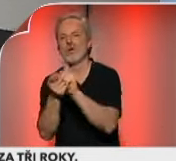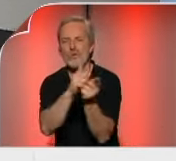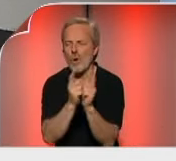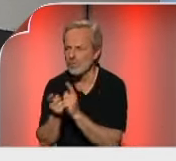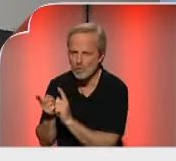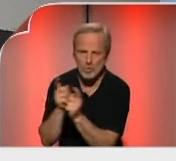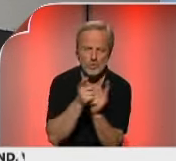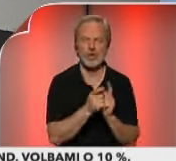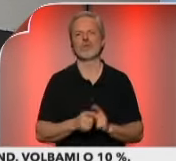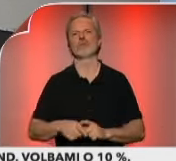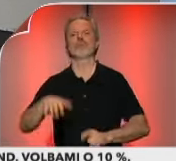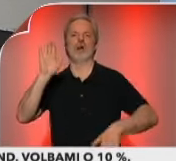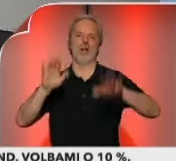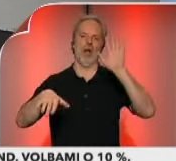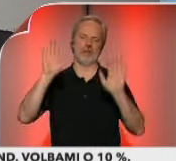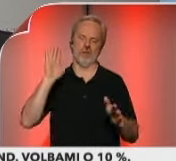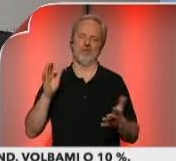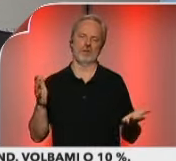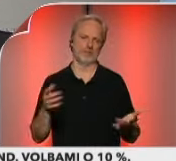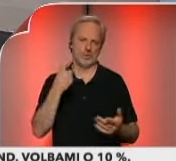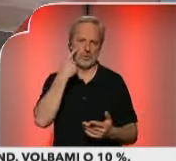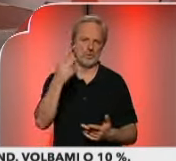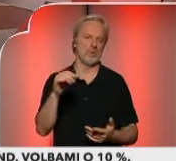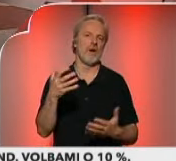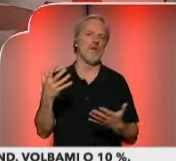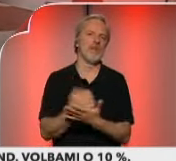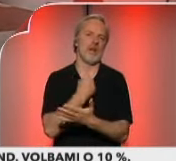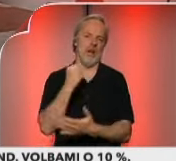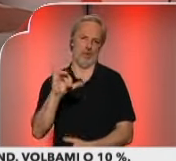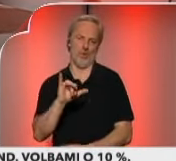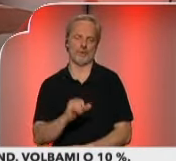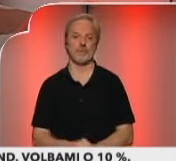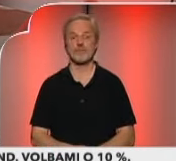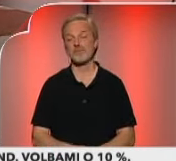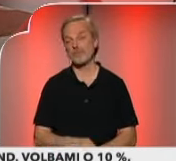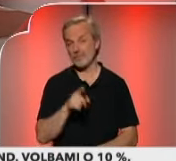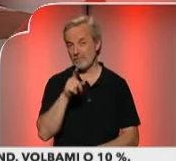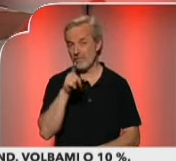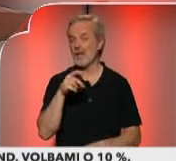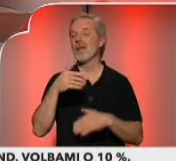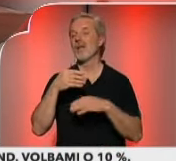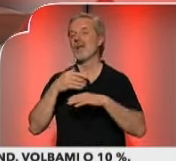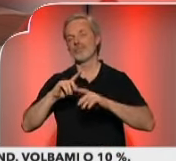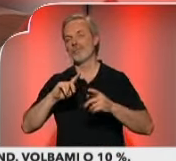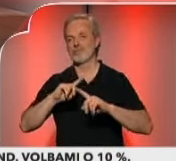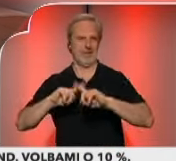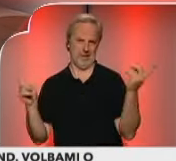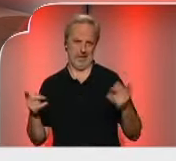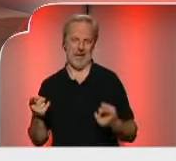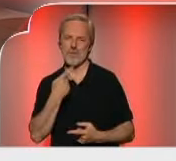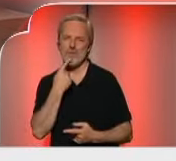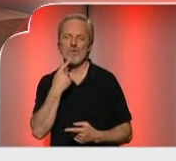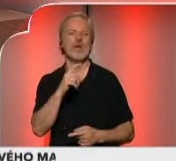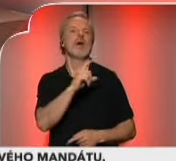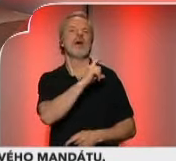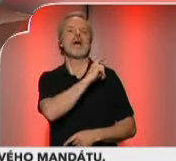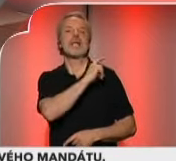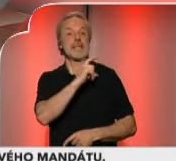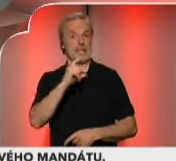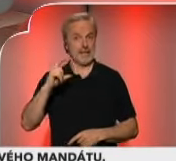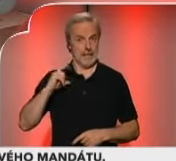stávající radní to budou mít opravdu těžké dokdy budete ve sněmovně obstrukcemi blokovat zákon o majetkovém vyrovnání státu s církvemi